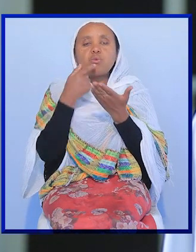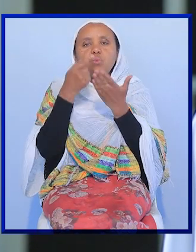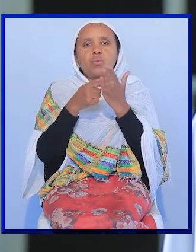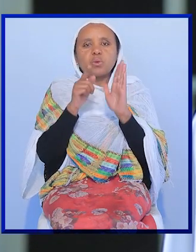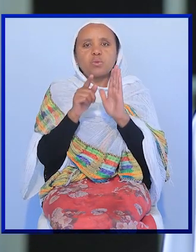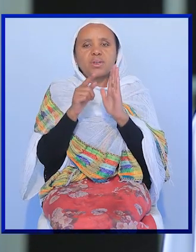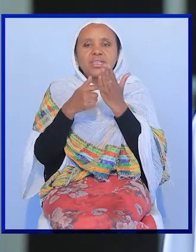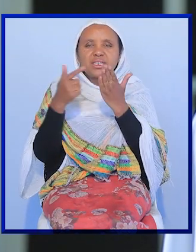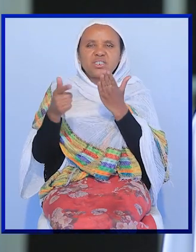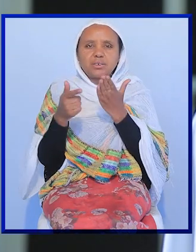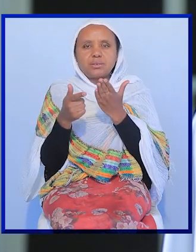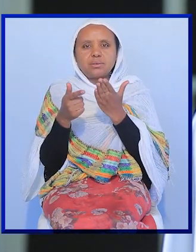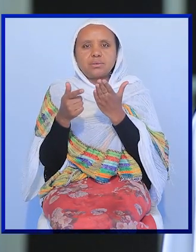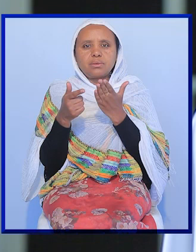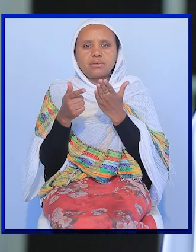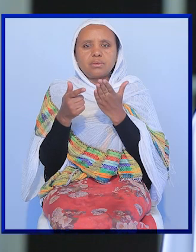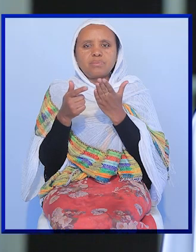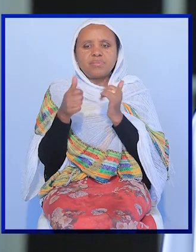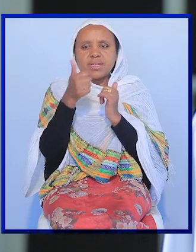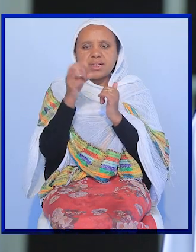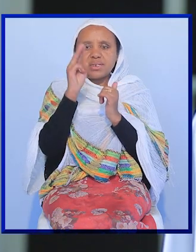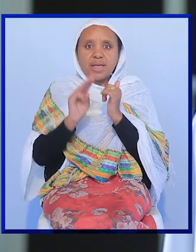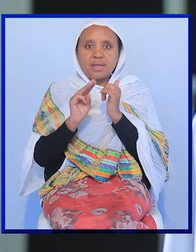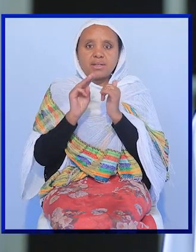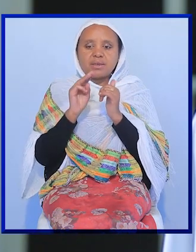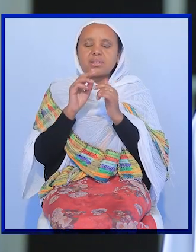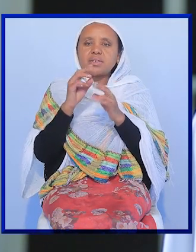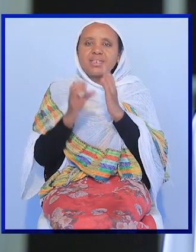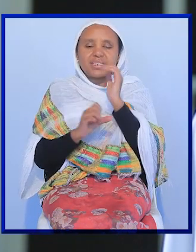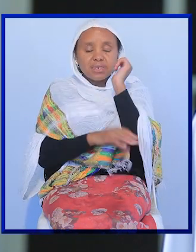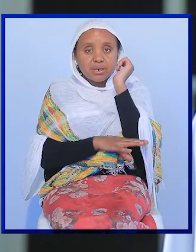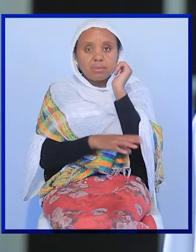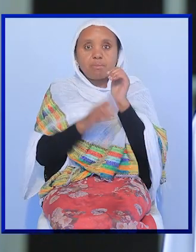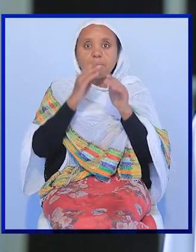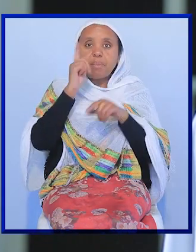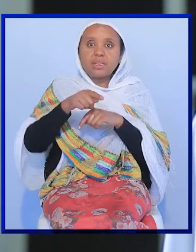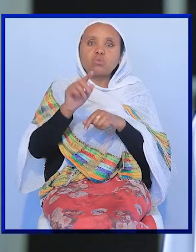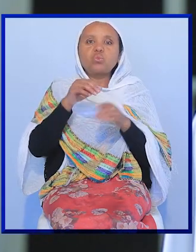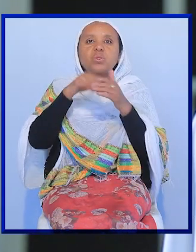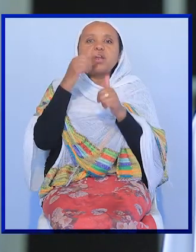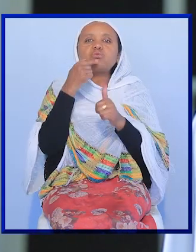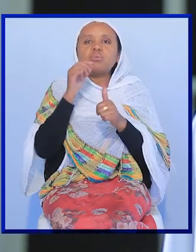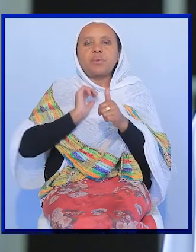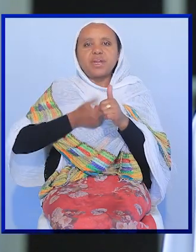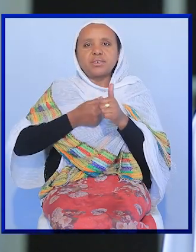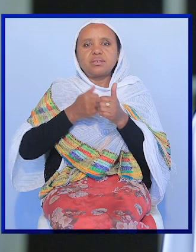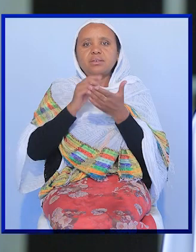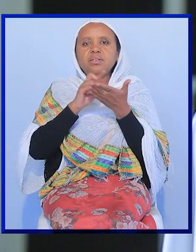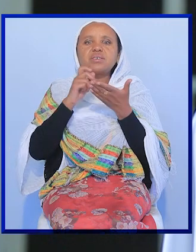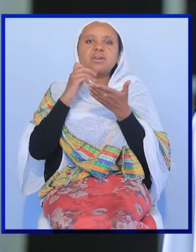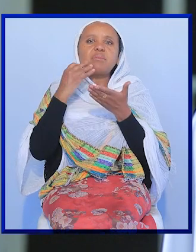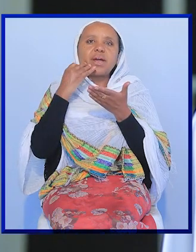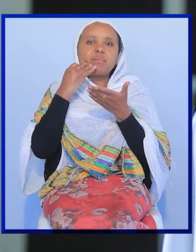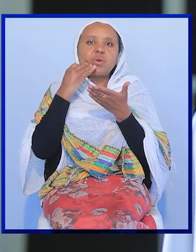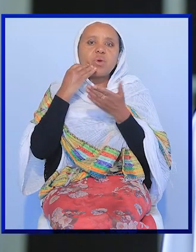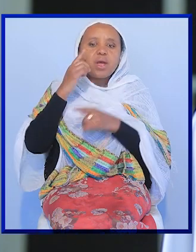ይገልጿል። ይቺ ከእሴይ ስር በትር ትወጣለች የተባለችው በትሯ መቤታችን ድንግል ማርያም ናት።